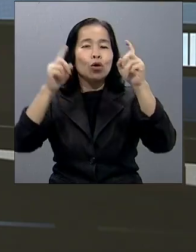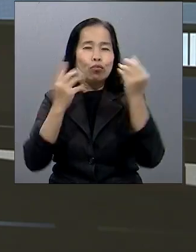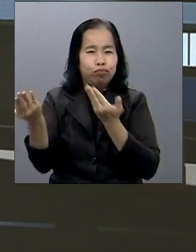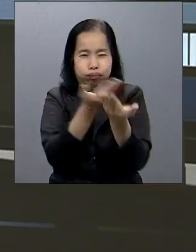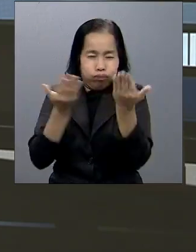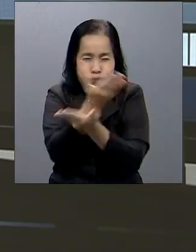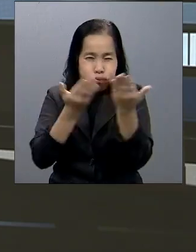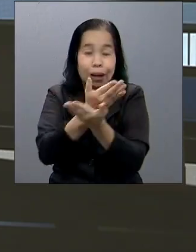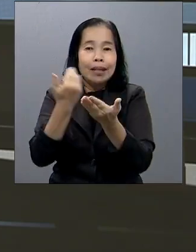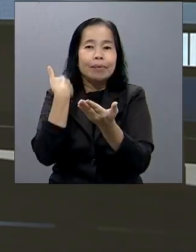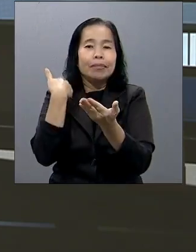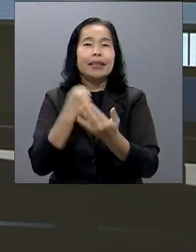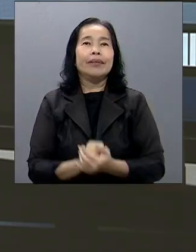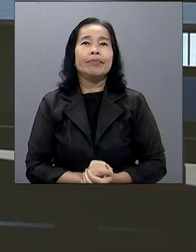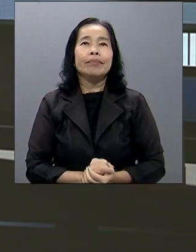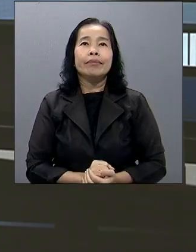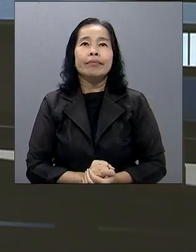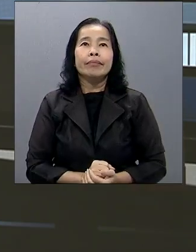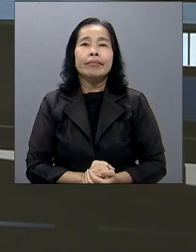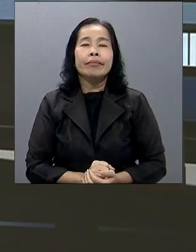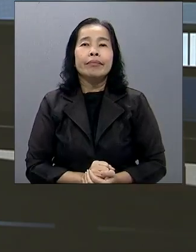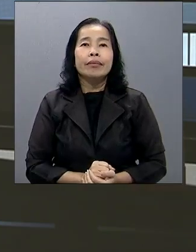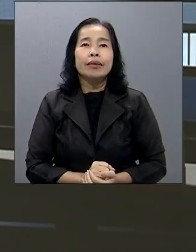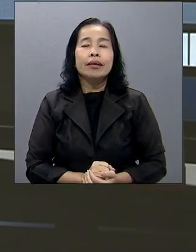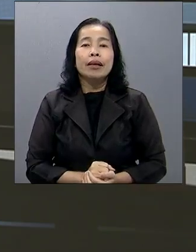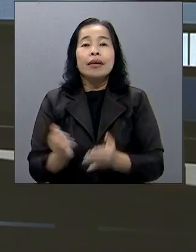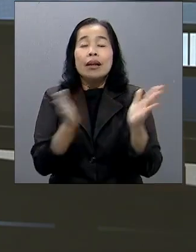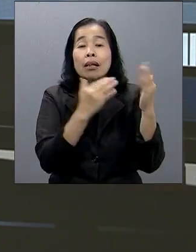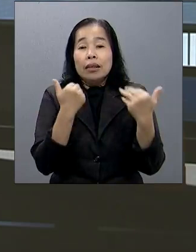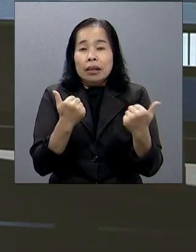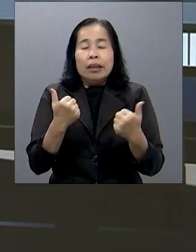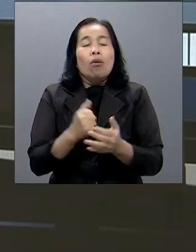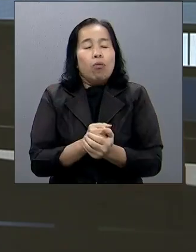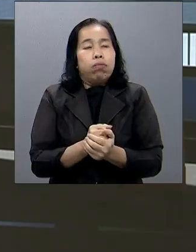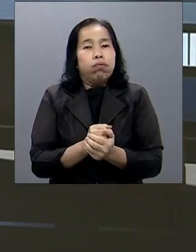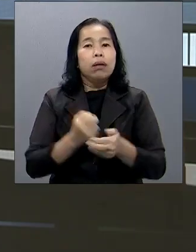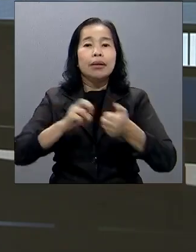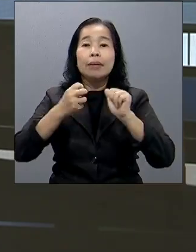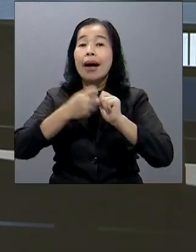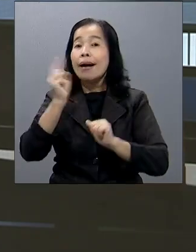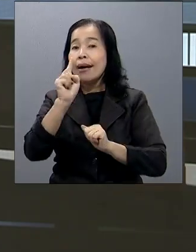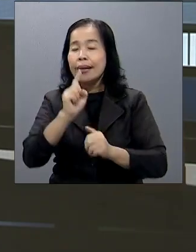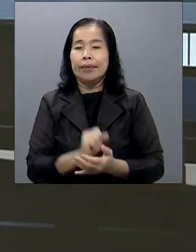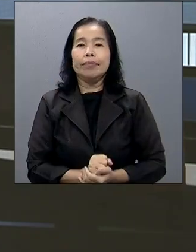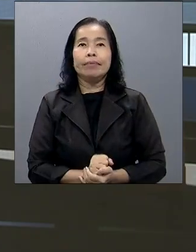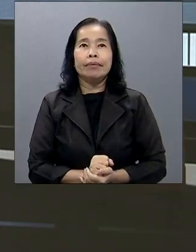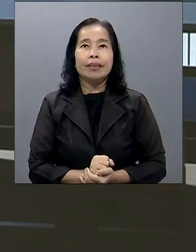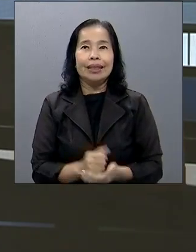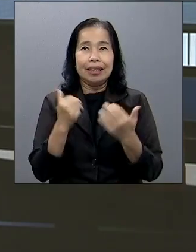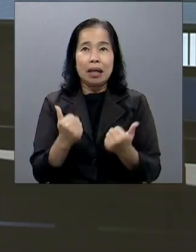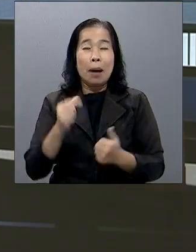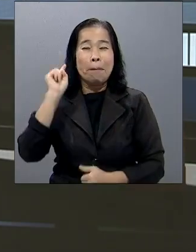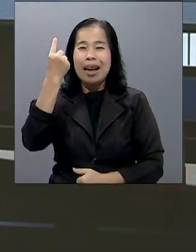กันยาวๆนะคะเอาละค่ะคุณผู้ชมคะไปดูร้องทุกข์ลงป้ายนี้เรื่องต่อไปไม่ใช่เรื่อง